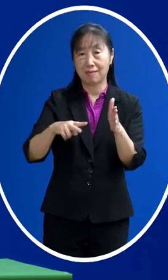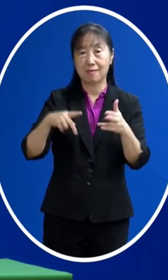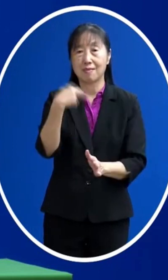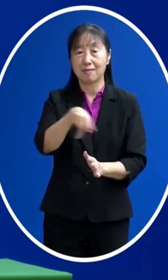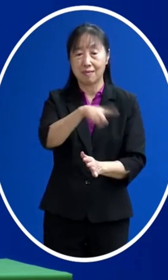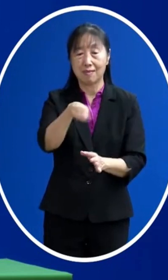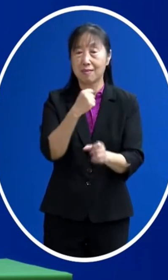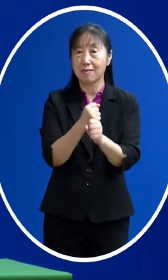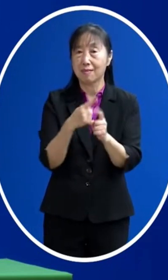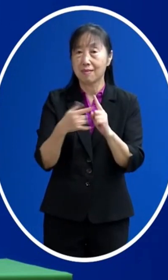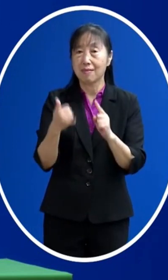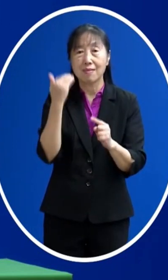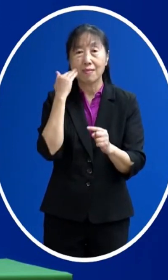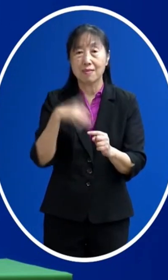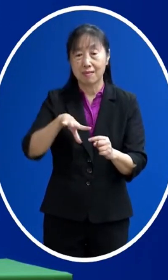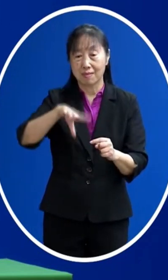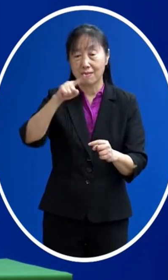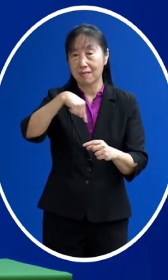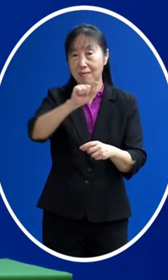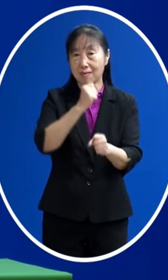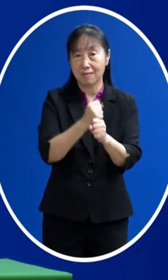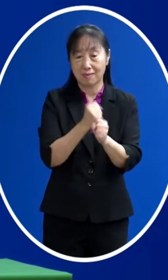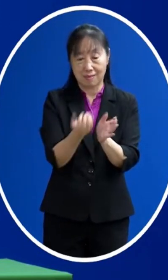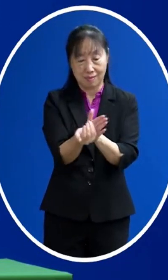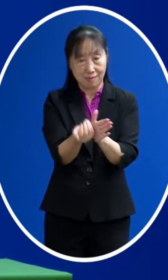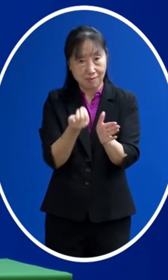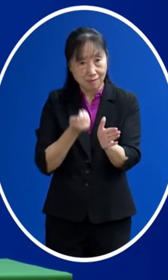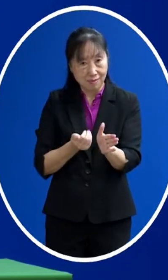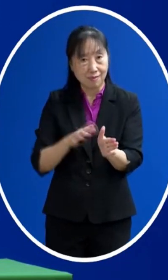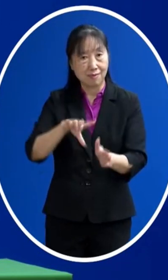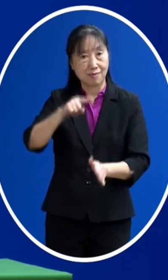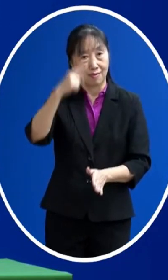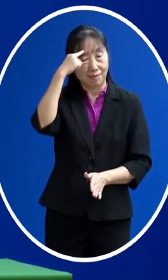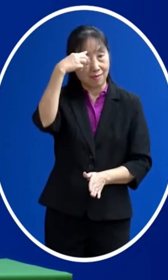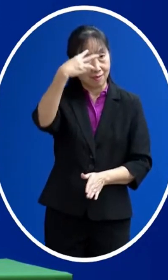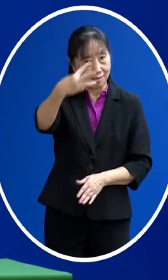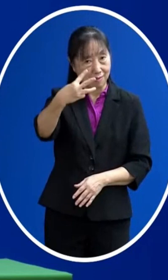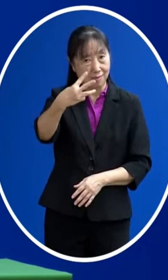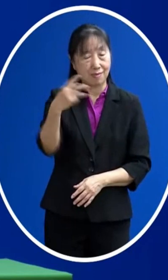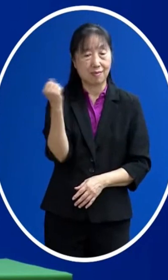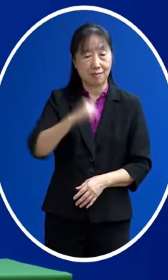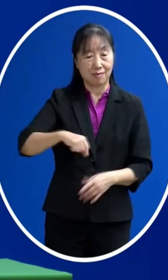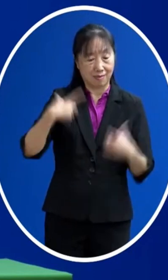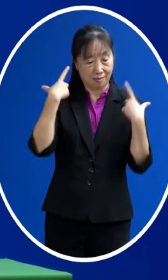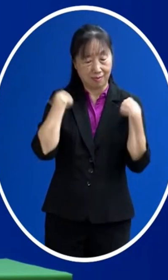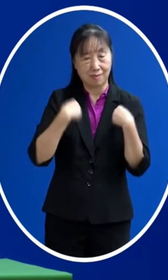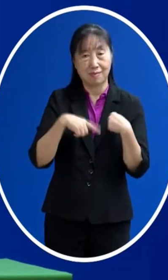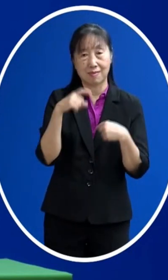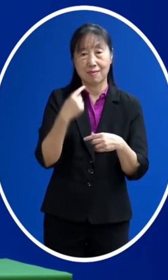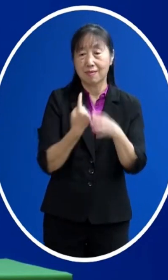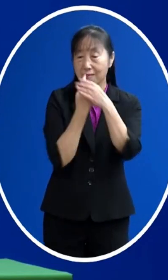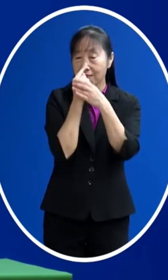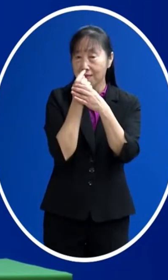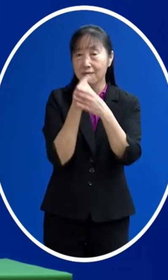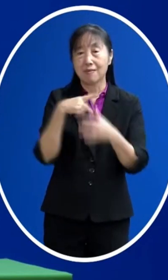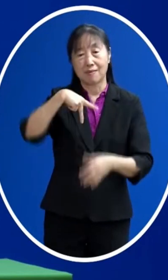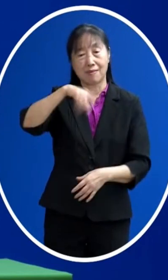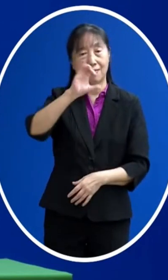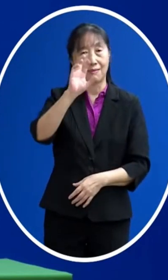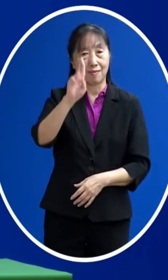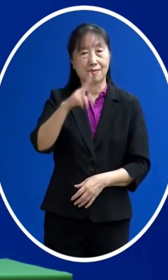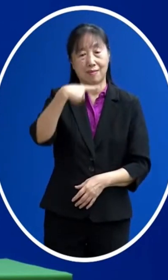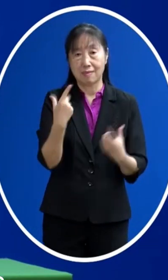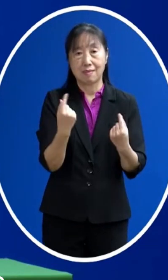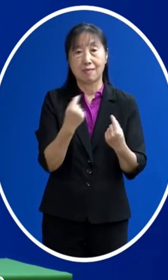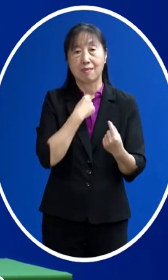14天。第一次提供服务之前，他必须要提供3日内抗原快筛或 PCR 检测的一个阴性